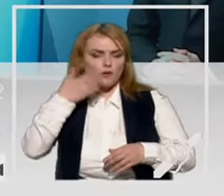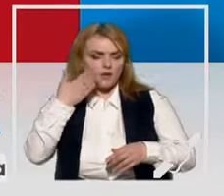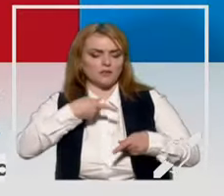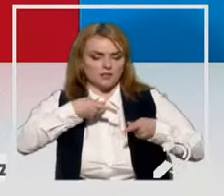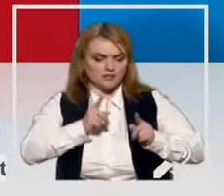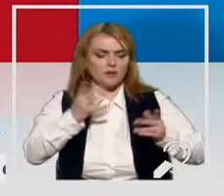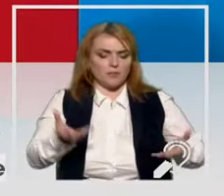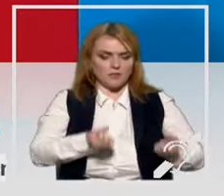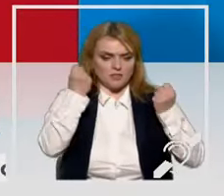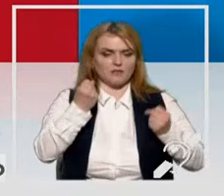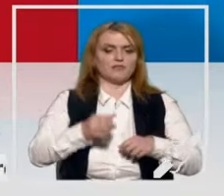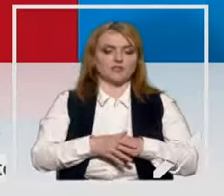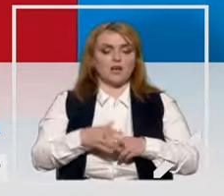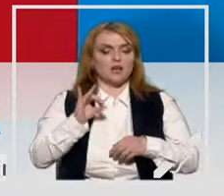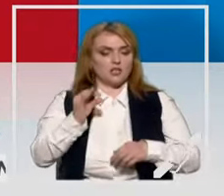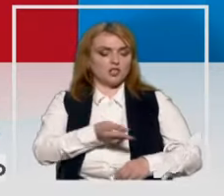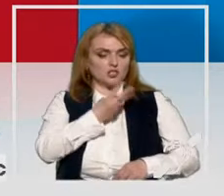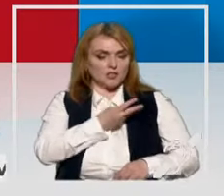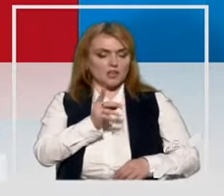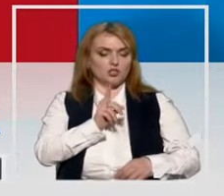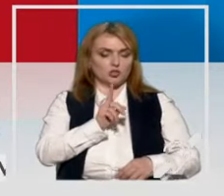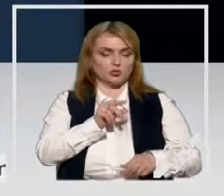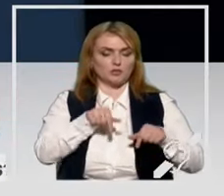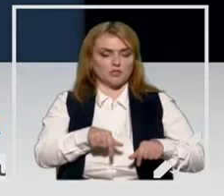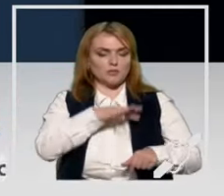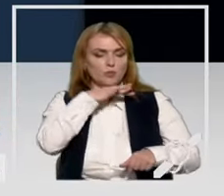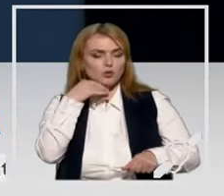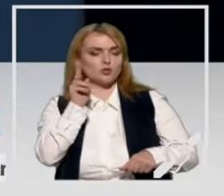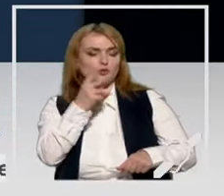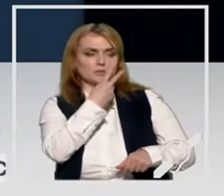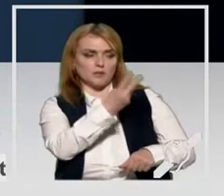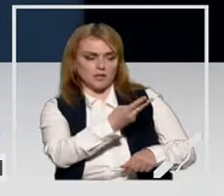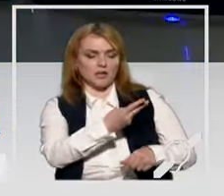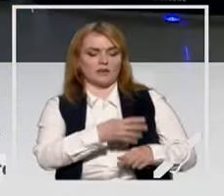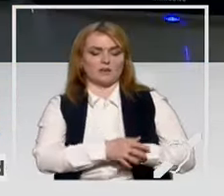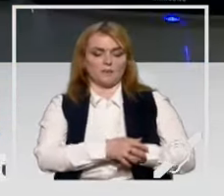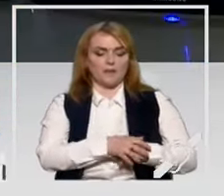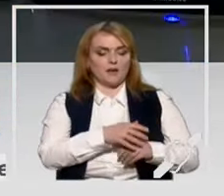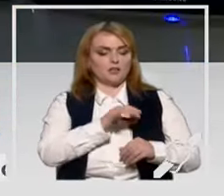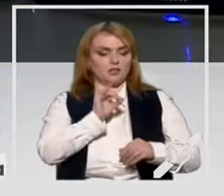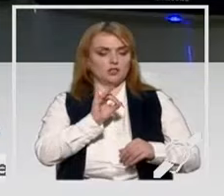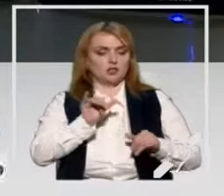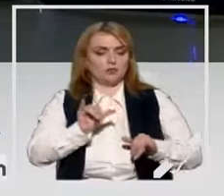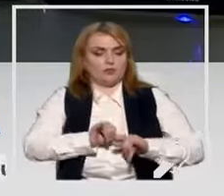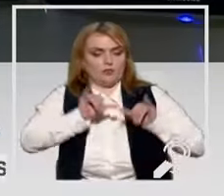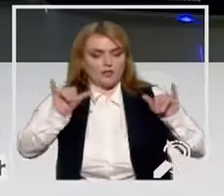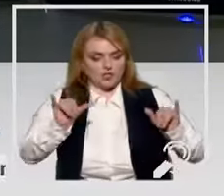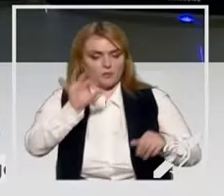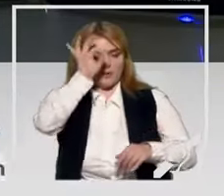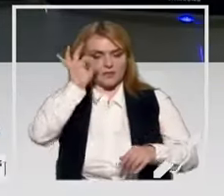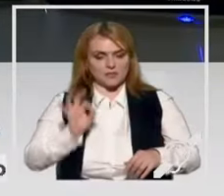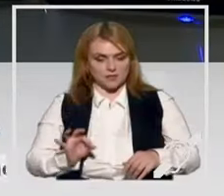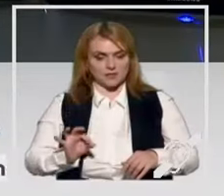Îmi doresc foarte mult ca audiența televiziunii române în Moldova să crească. Îmi doresc să fim din ce în ce mai prezenți în